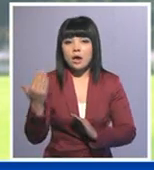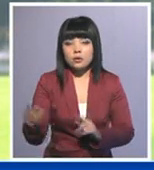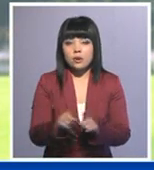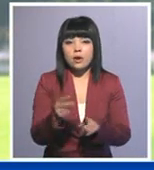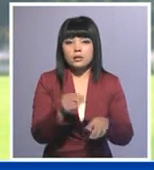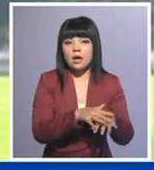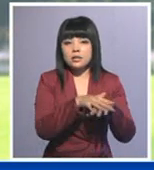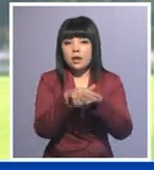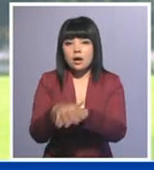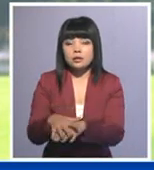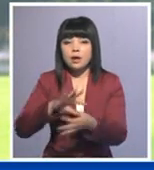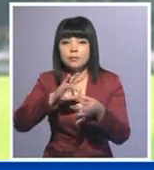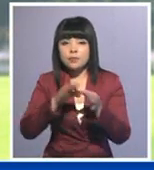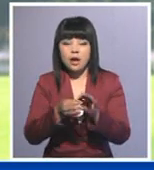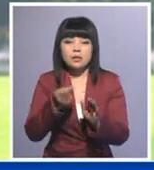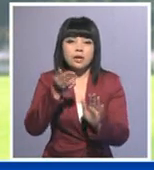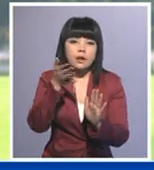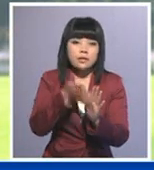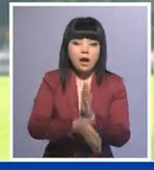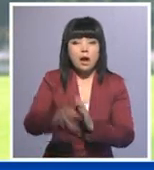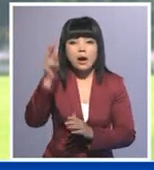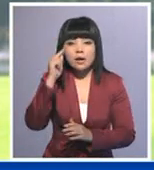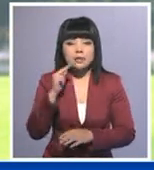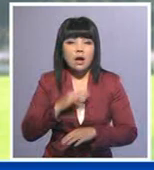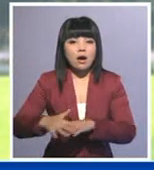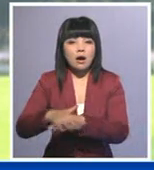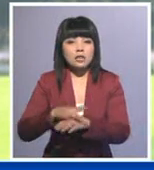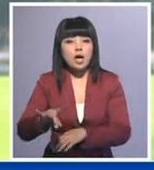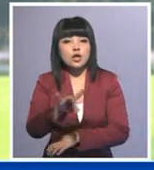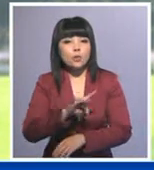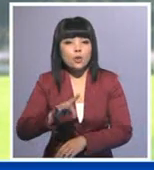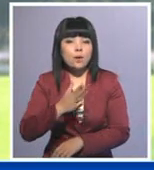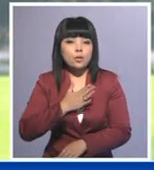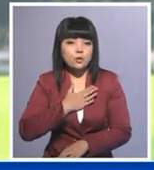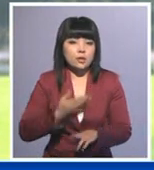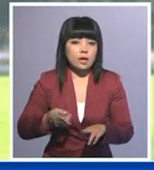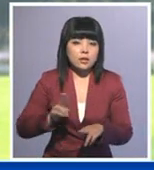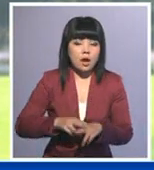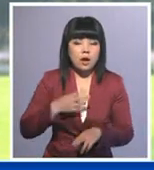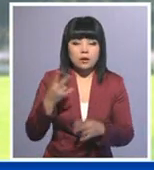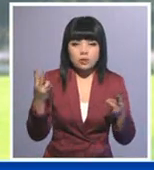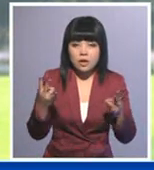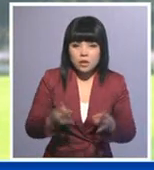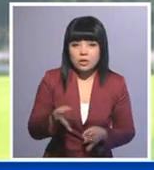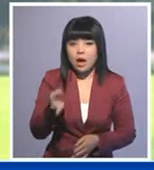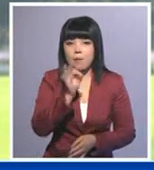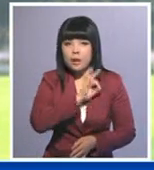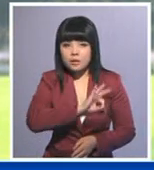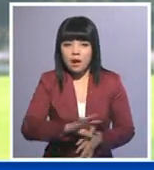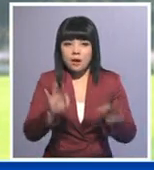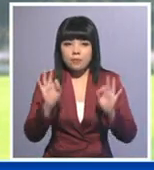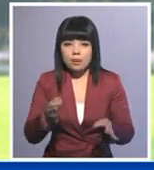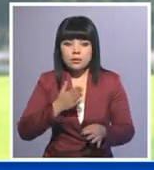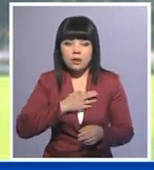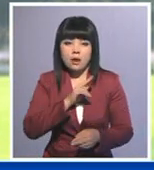қаржы жүйесінің жабықтық жағдайында Қытай Халық Республикасы біз үшін өте қажет және пайдалы әріптес